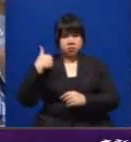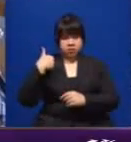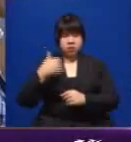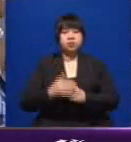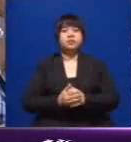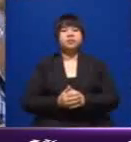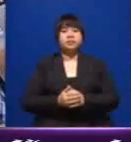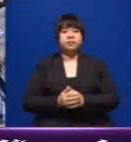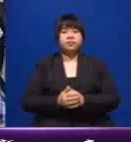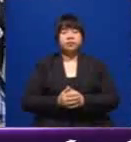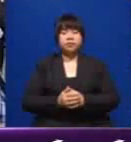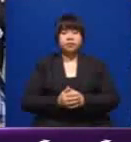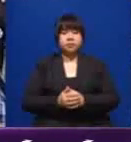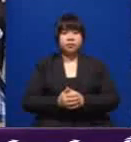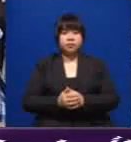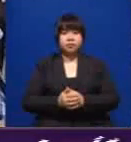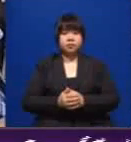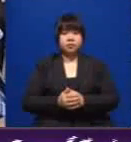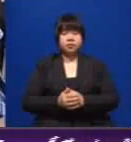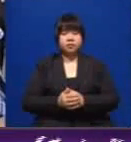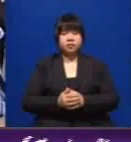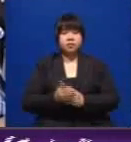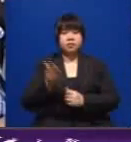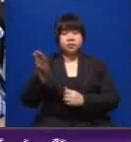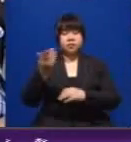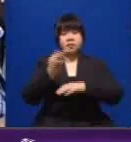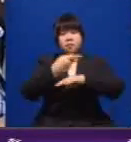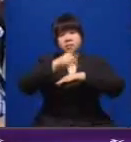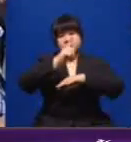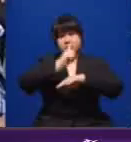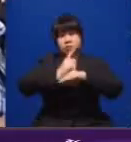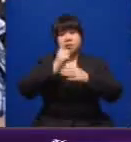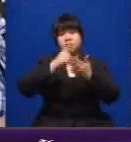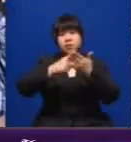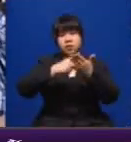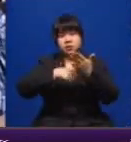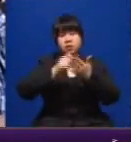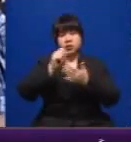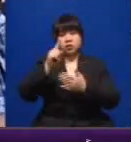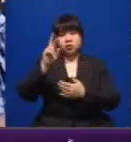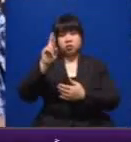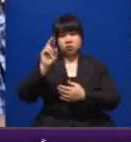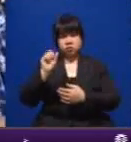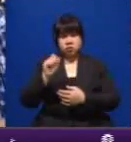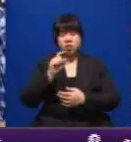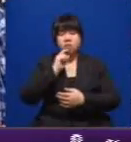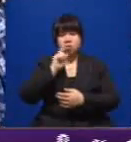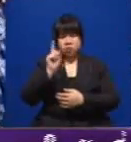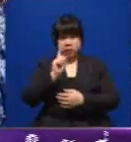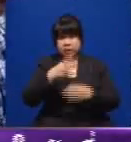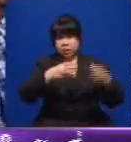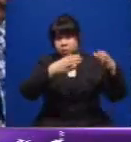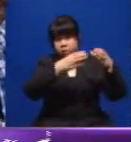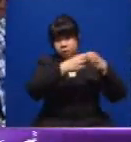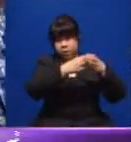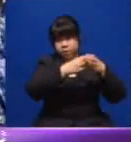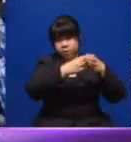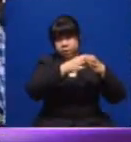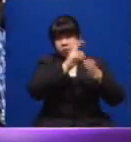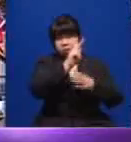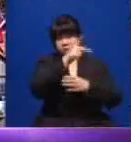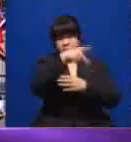ด้านนายสุรพงศ์โตวิจักชัยกุลในฐานะประธานที่ปรึกษาสรส.มองเจตนาที่กลุ่มกปส.นัดชุมนุม